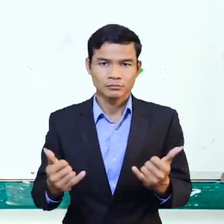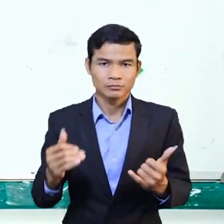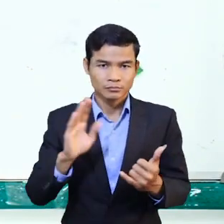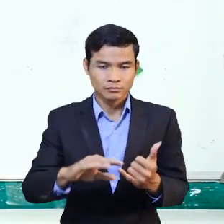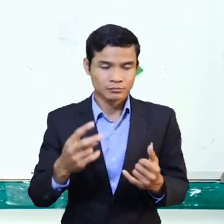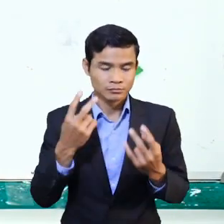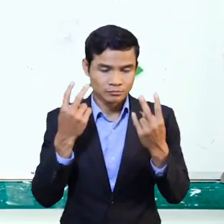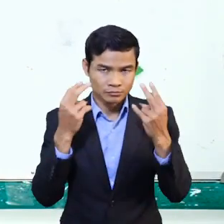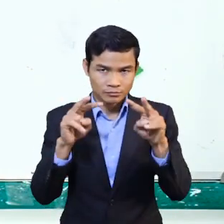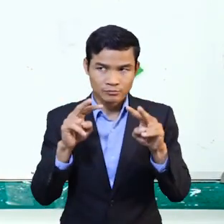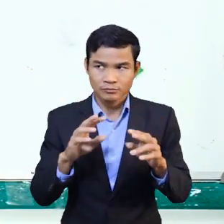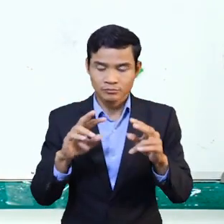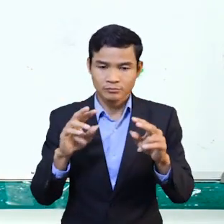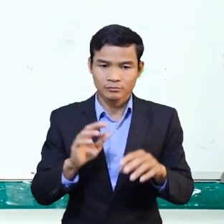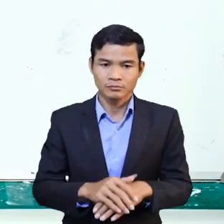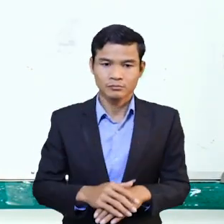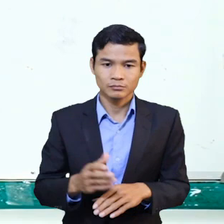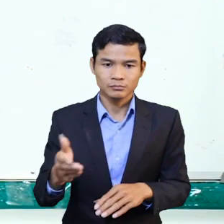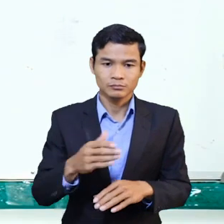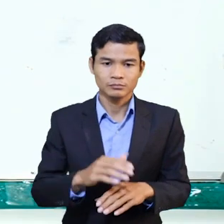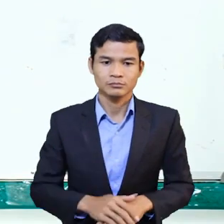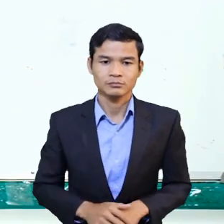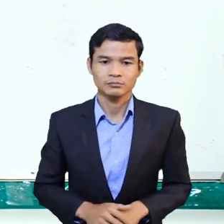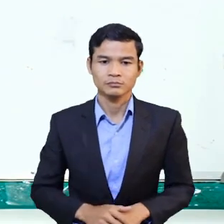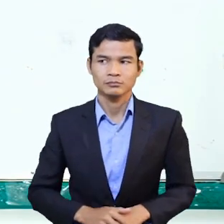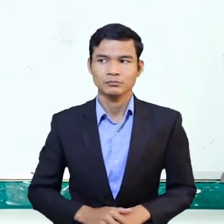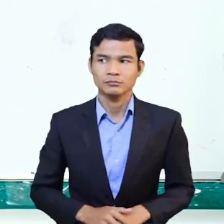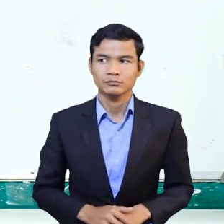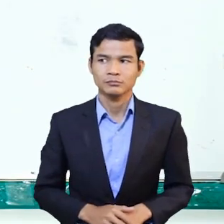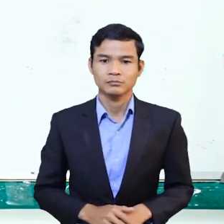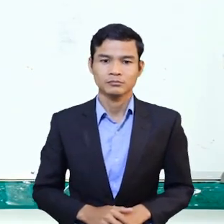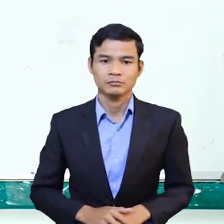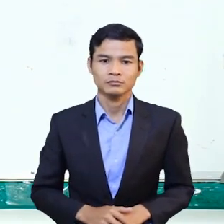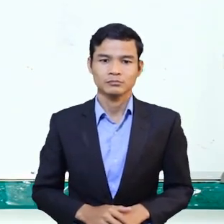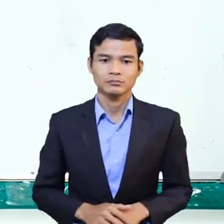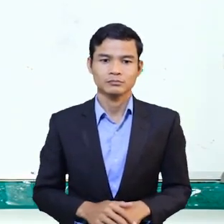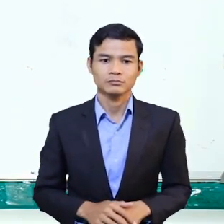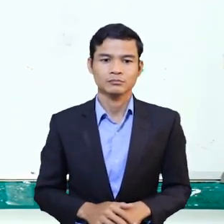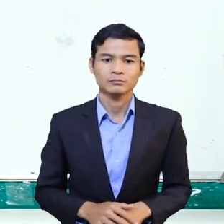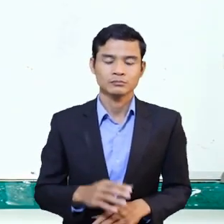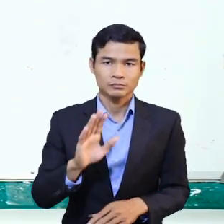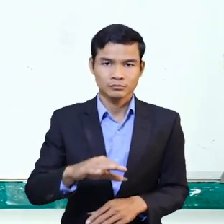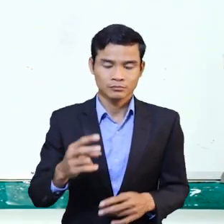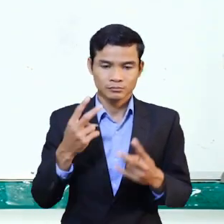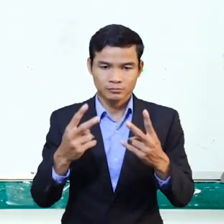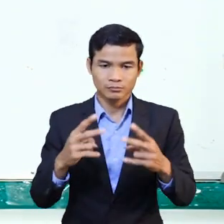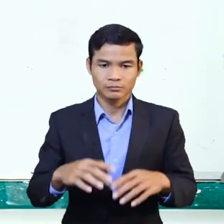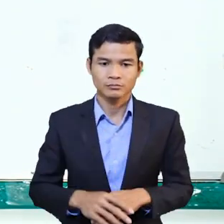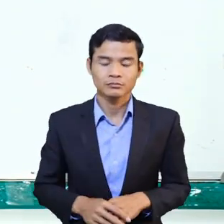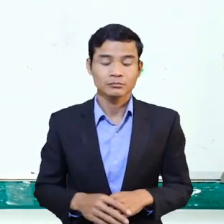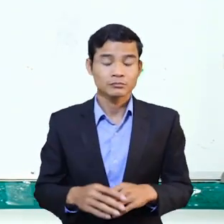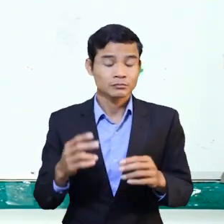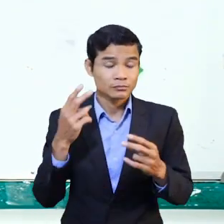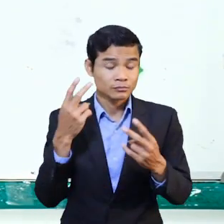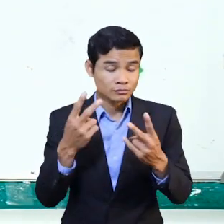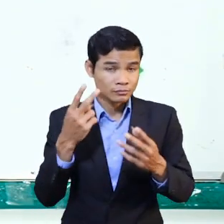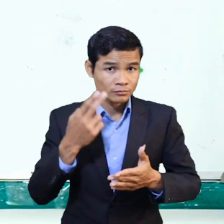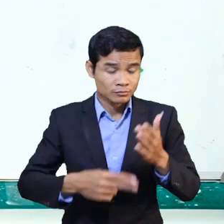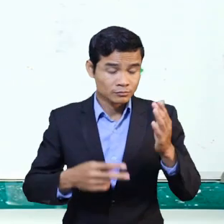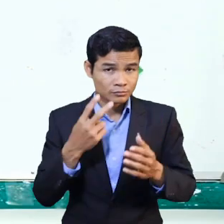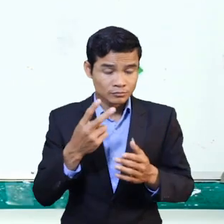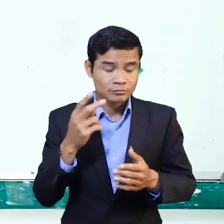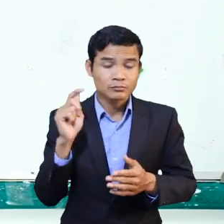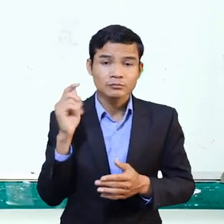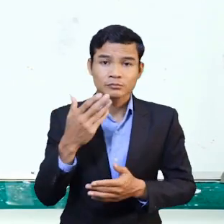ní chà tên tên tên tên tên tên chà con mơ mơ con chà ta con mơ mơ ta rụp mấy chê